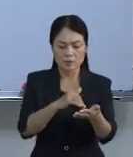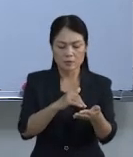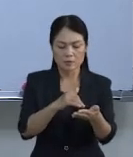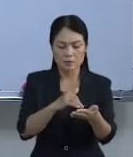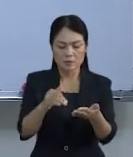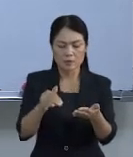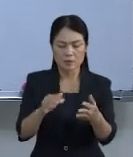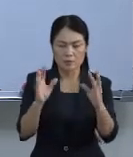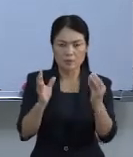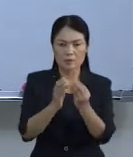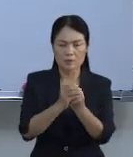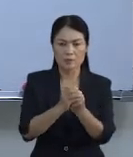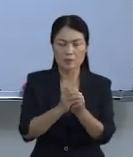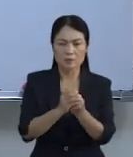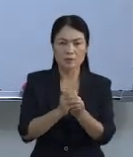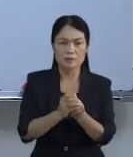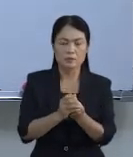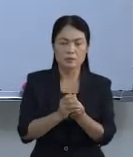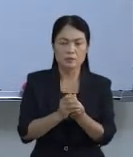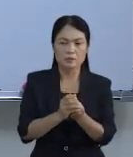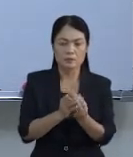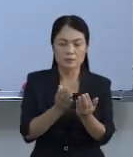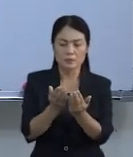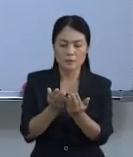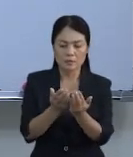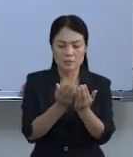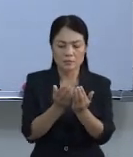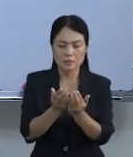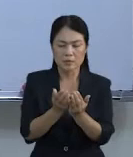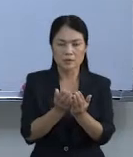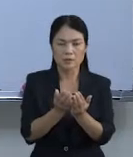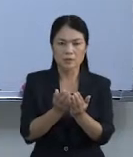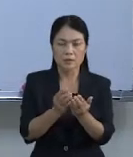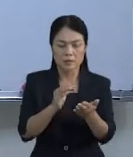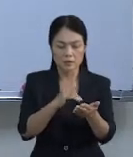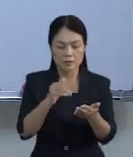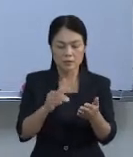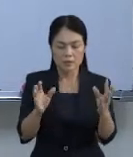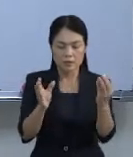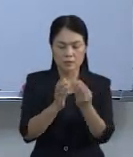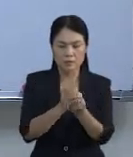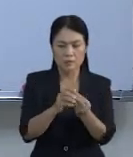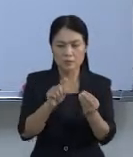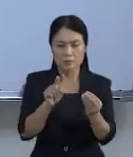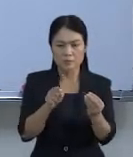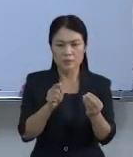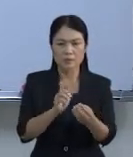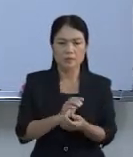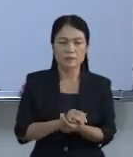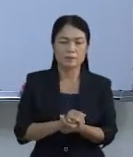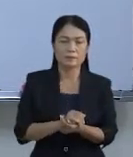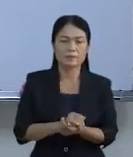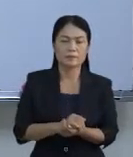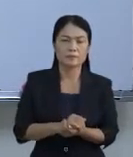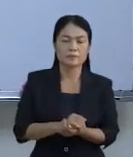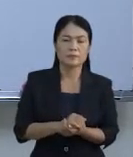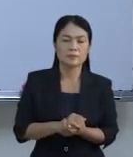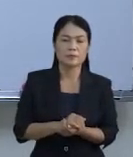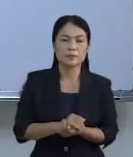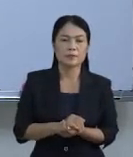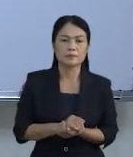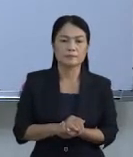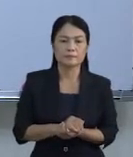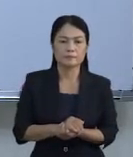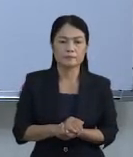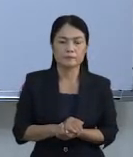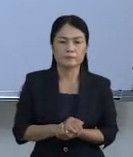muốn tôi thực hiện nè ẩm nán hay nâng sầm nế chúng muốn tôi thực hiện bà ẩm nán nâng sầm nế chúng muốn tôi thực